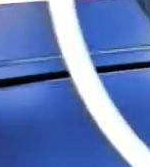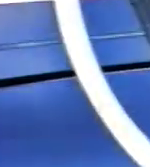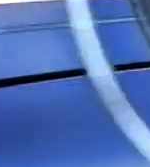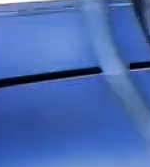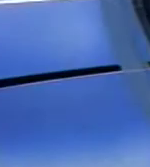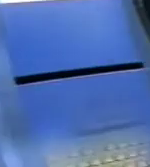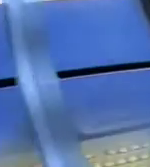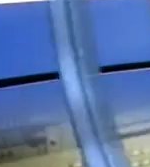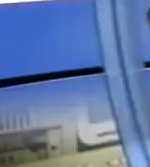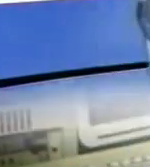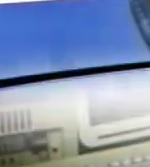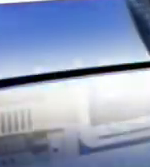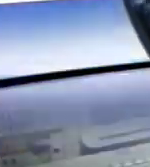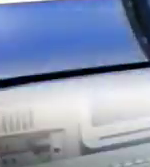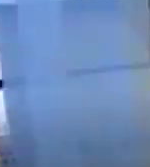Дякую за